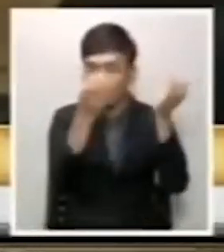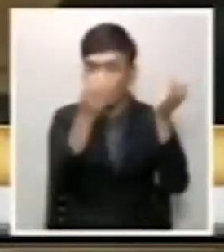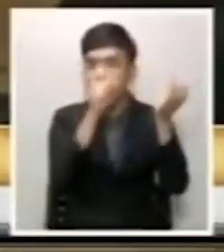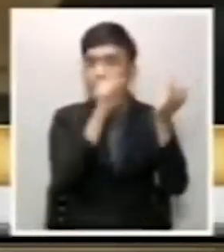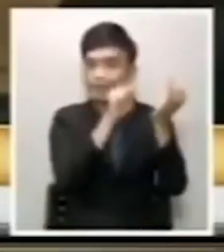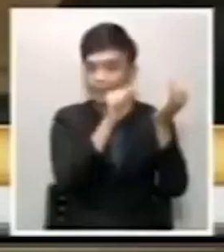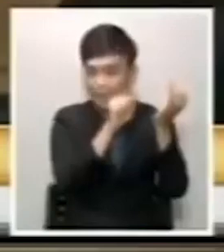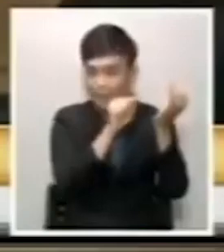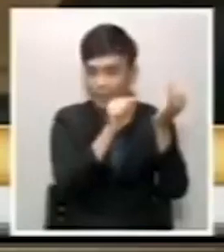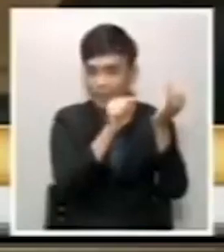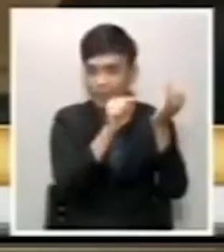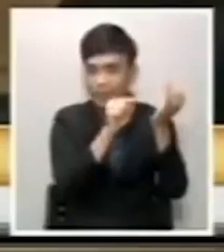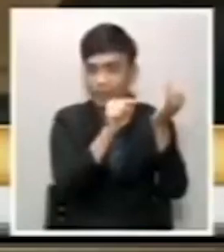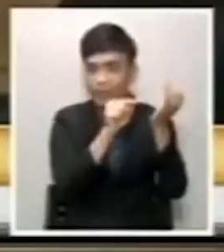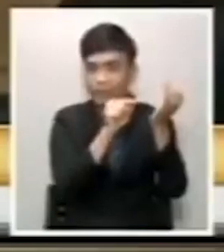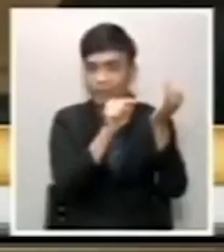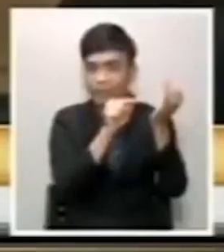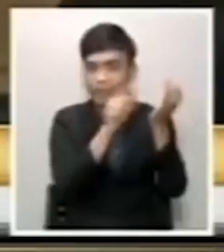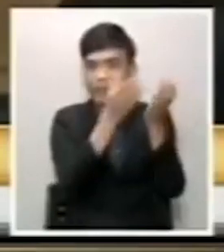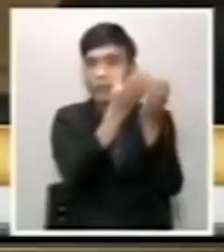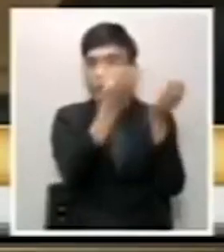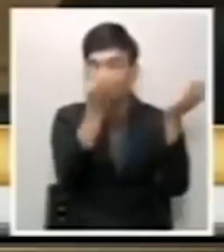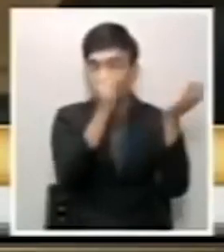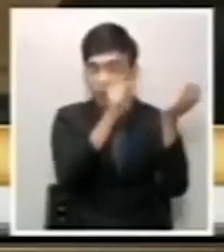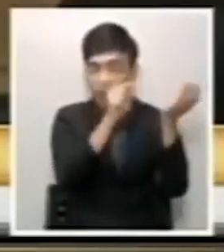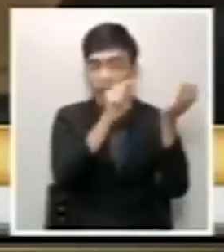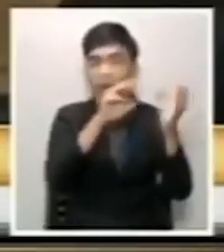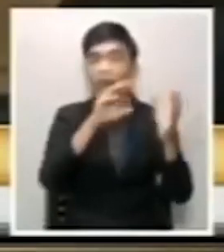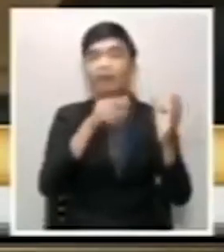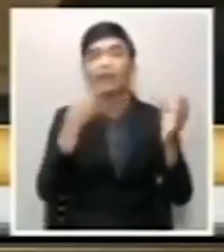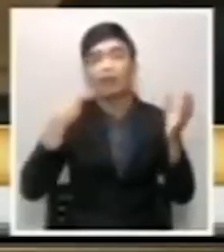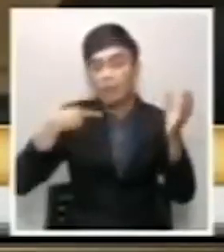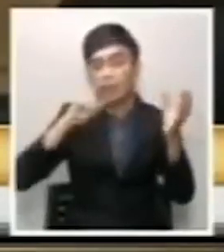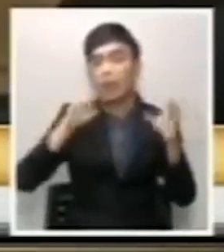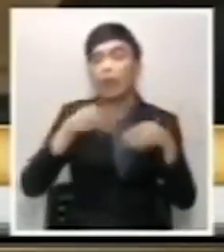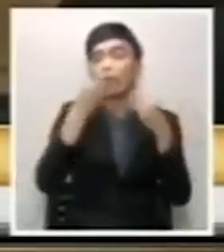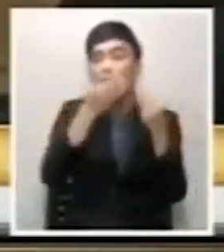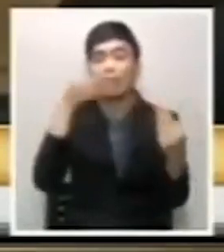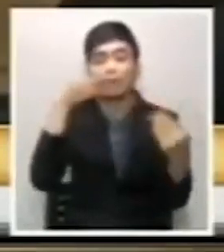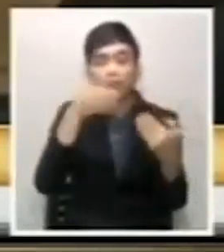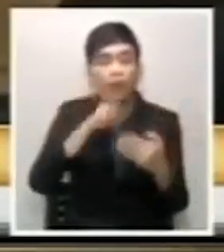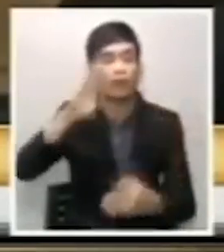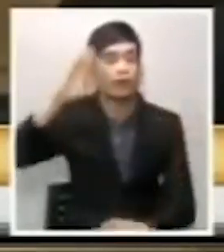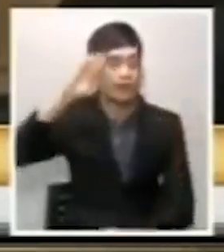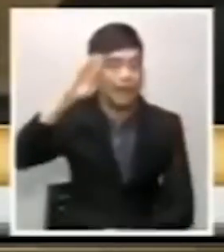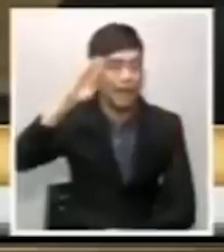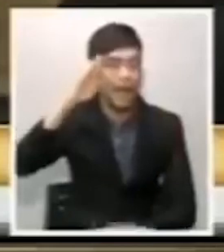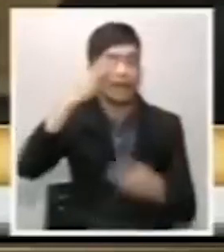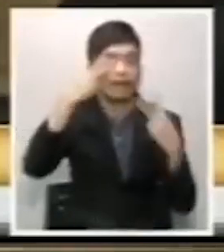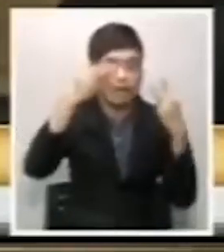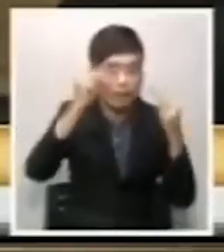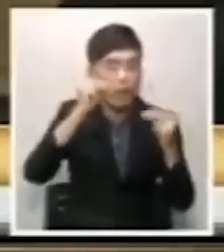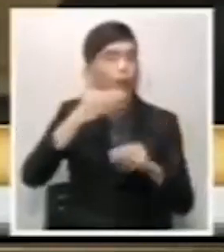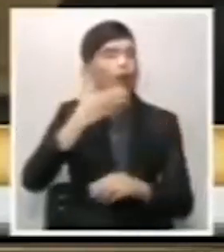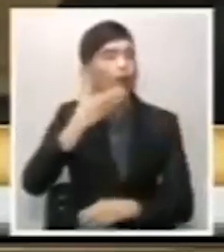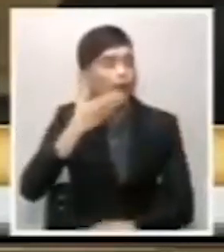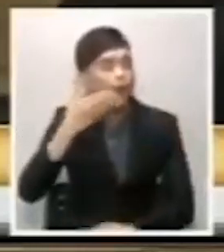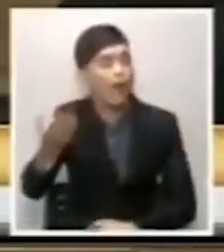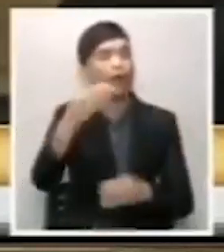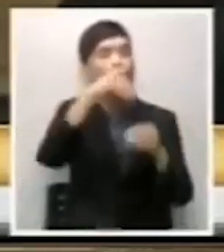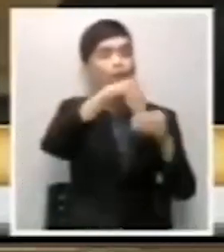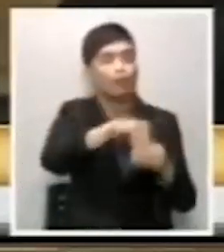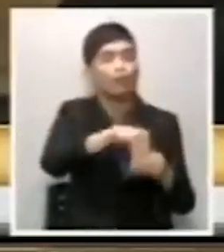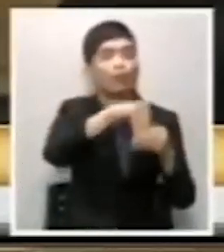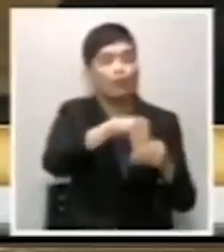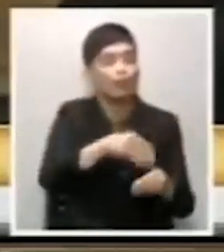นูญที่จะทำให้พลเอกประยุทธ์จันทร์โอชาเป็นนายกรัฐมนตรีต่อไปเรื่อยๆและไม่ว่าใครจะเป็นผู้ท้าชิ